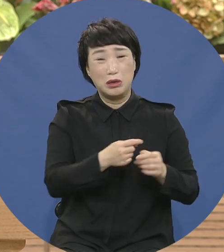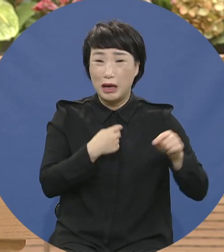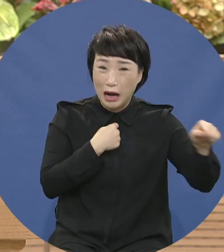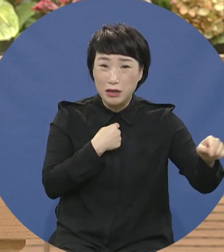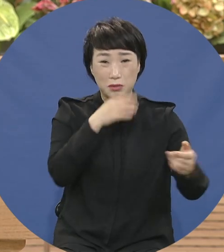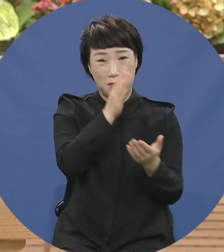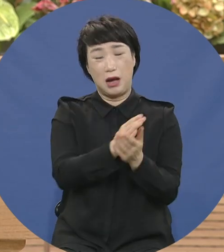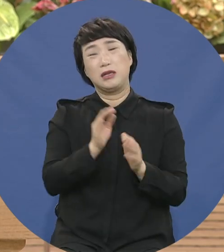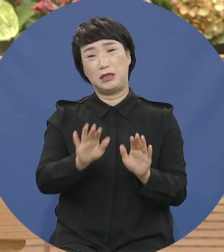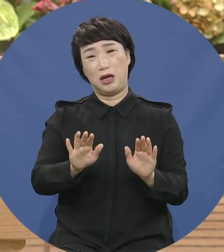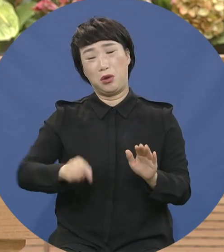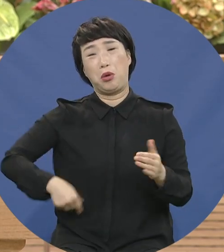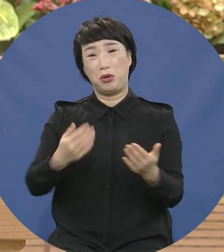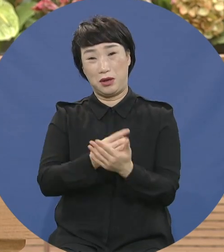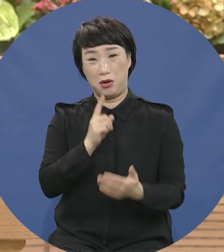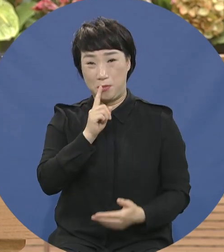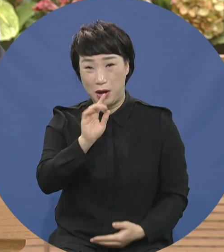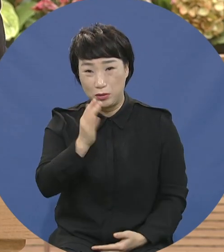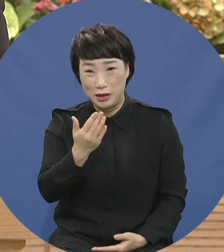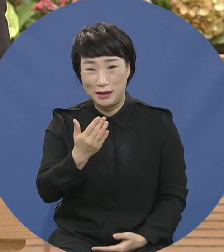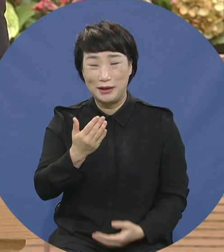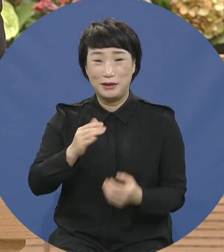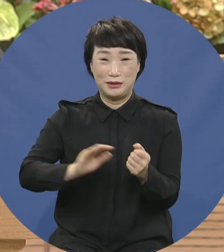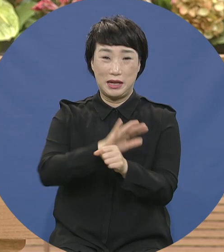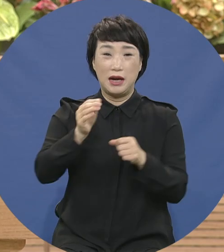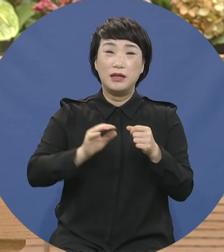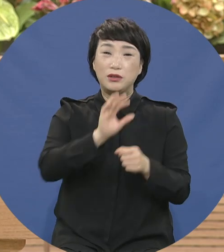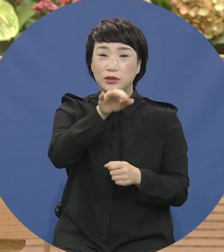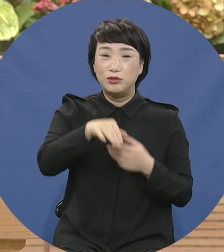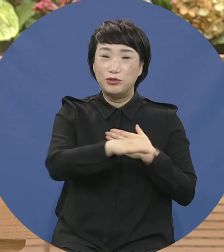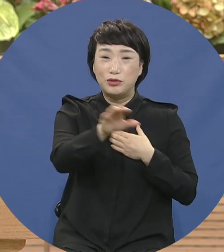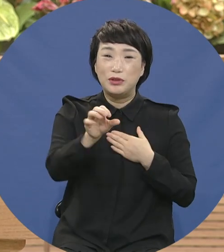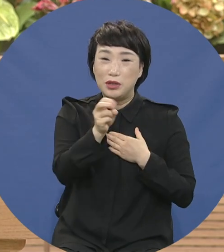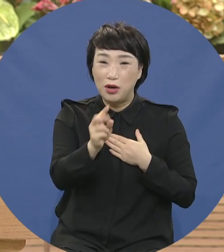말입니다. 사랑하는 연세가족이요,